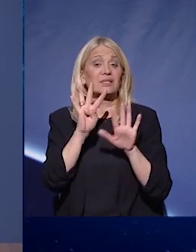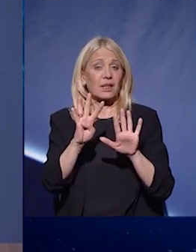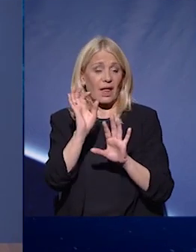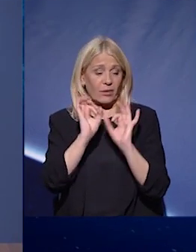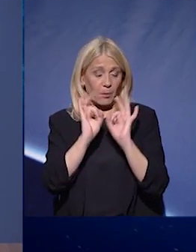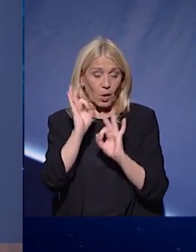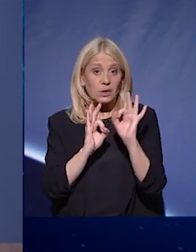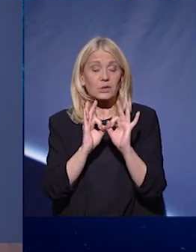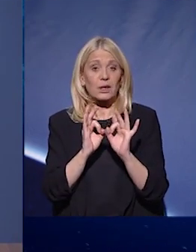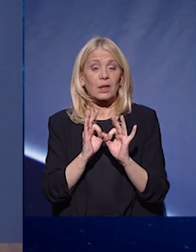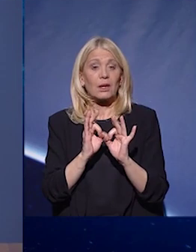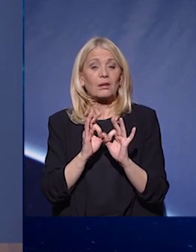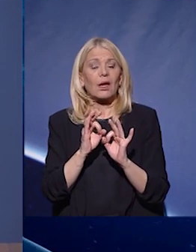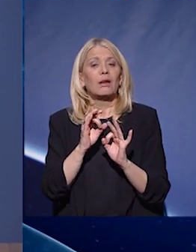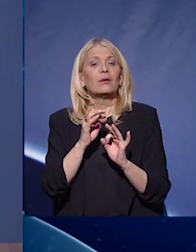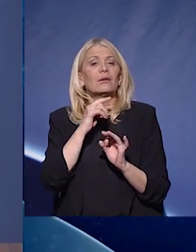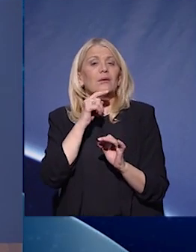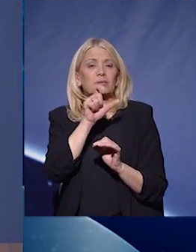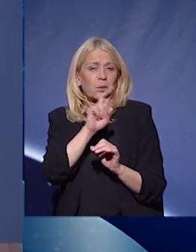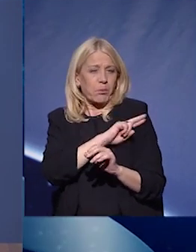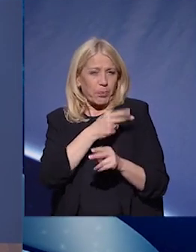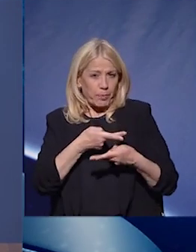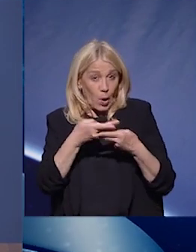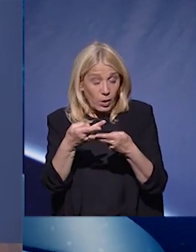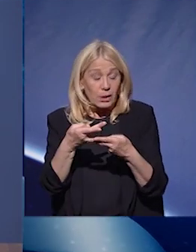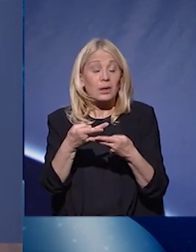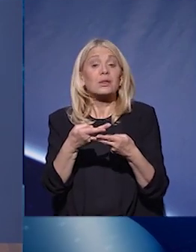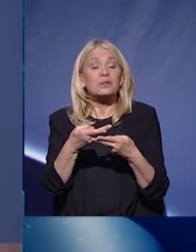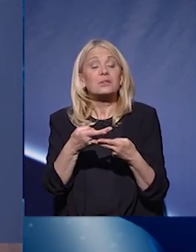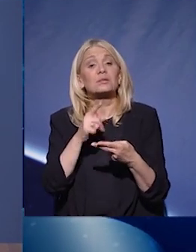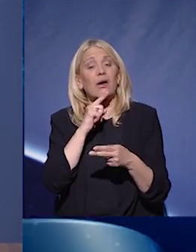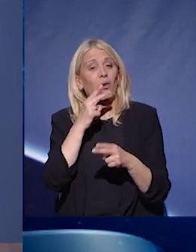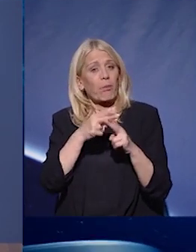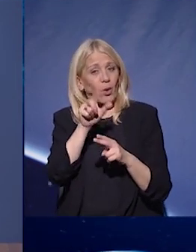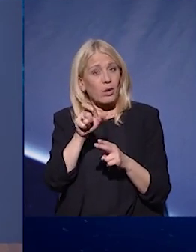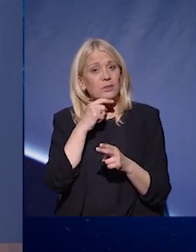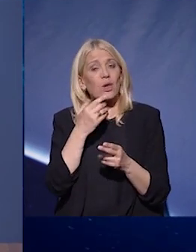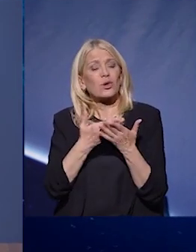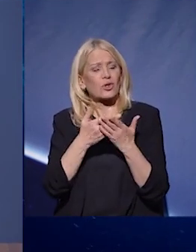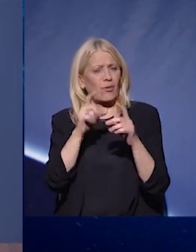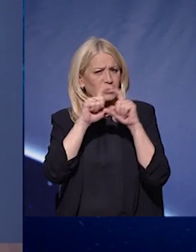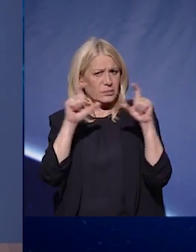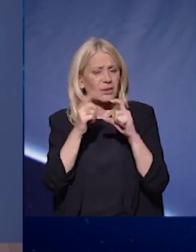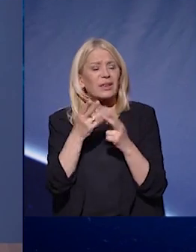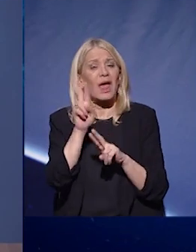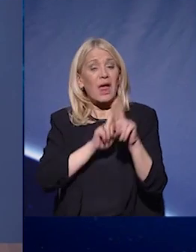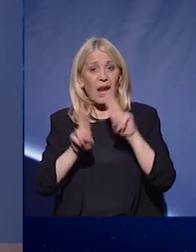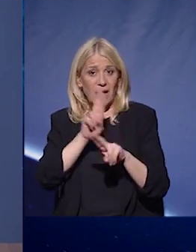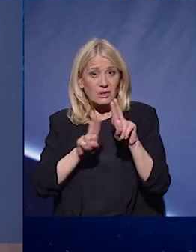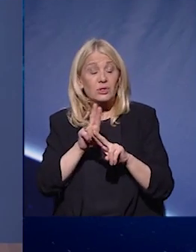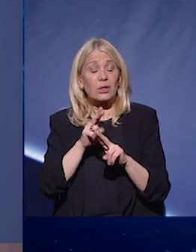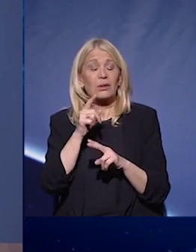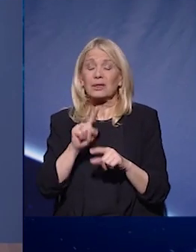2,29. Distribucija hospitalizovanih pacijenata u odnosu na ustanovi gde se leče